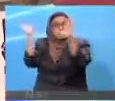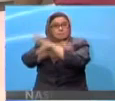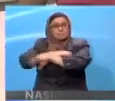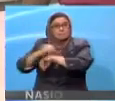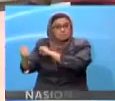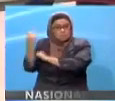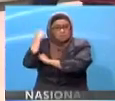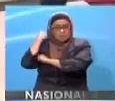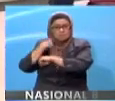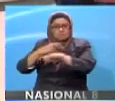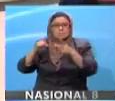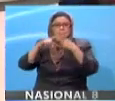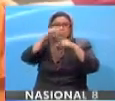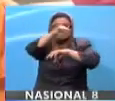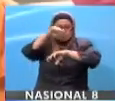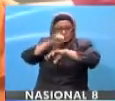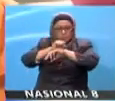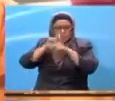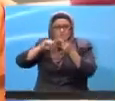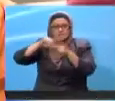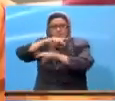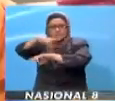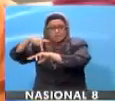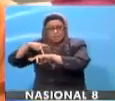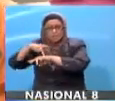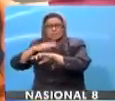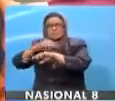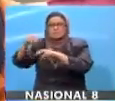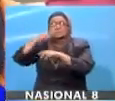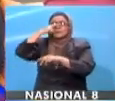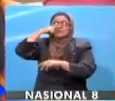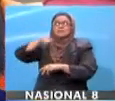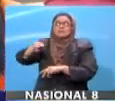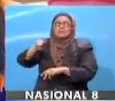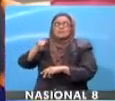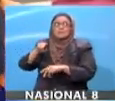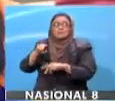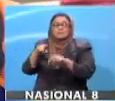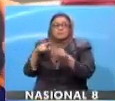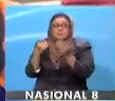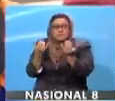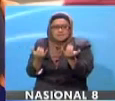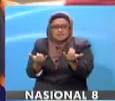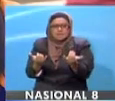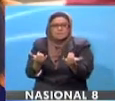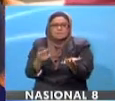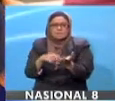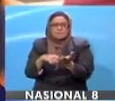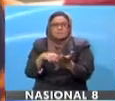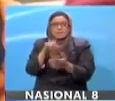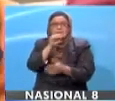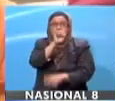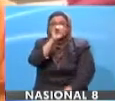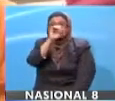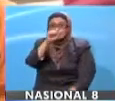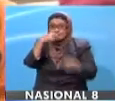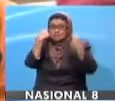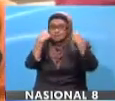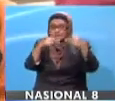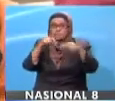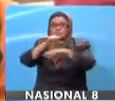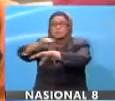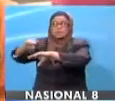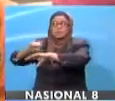samping Filipina dan Thailand. Kali ini, SEA Games-nya itu Singapura team yang very strong